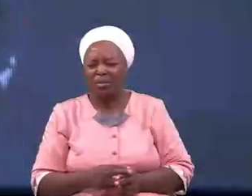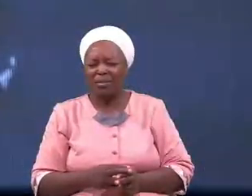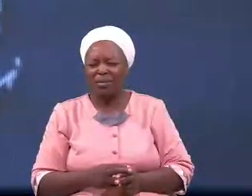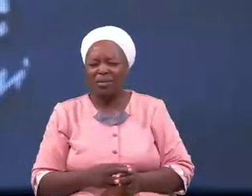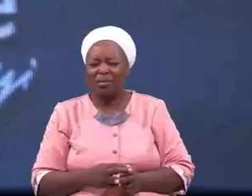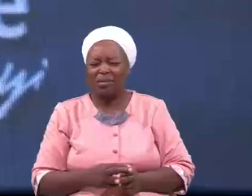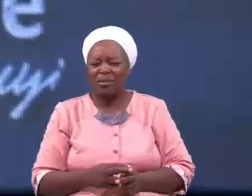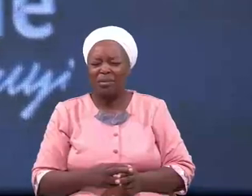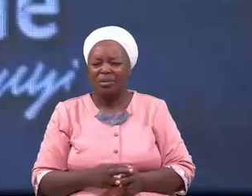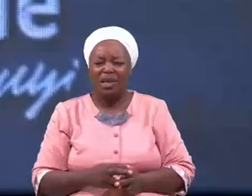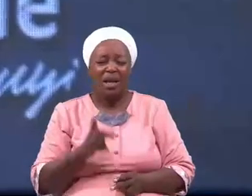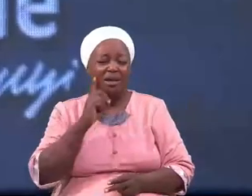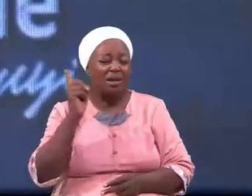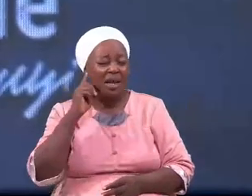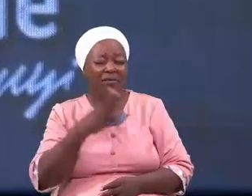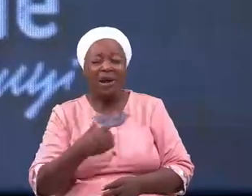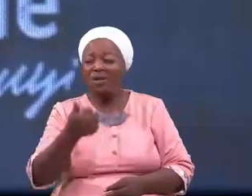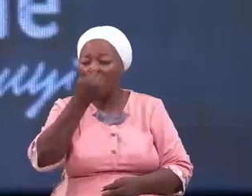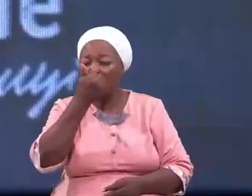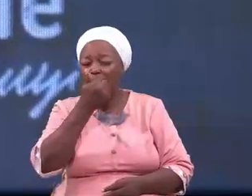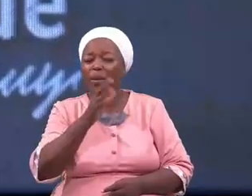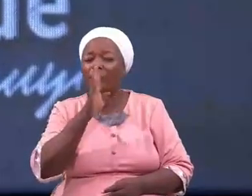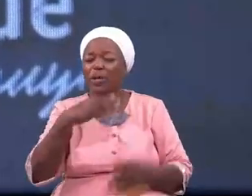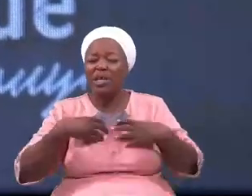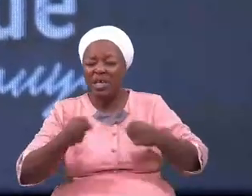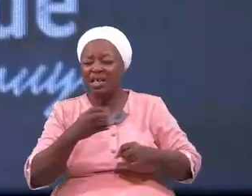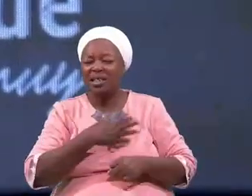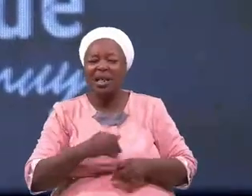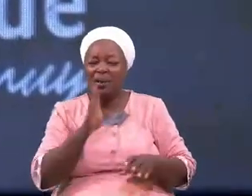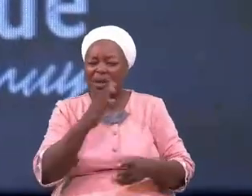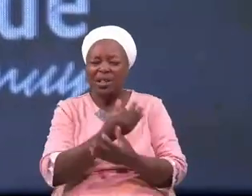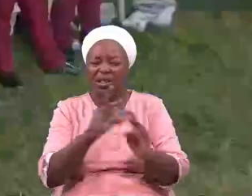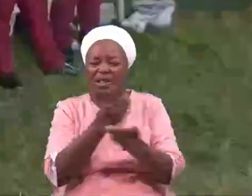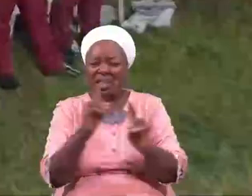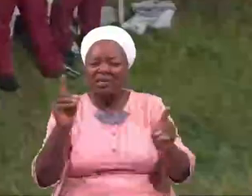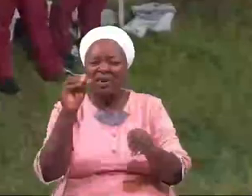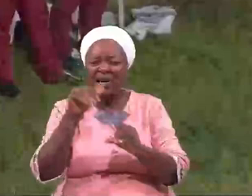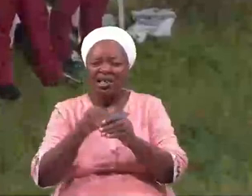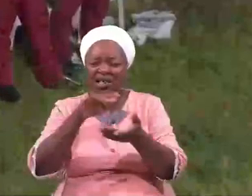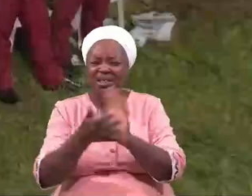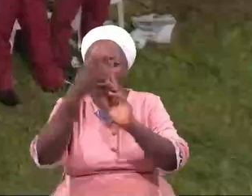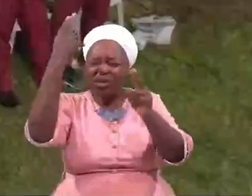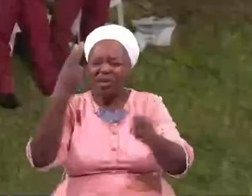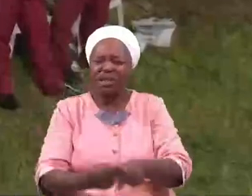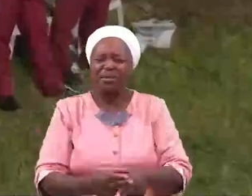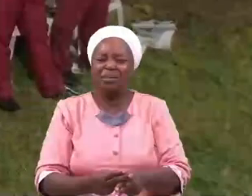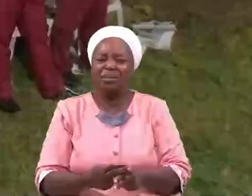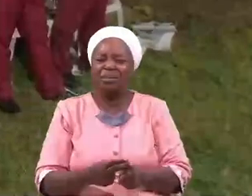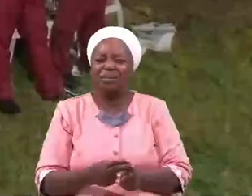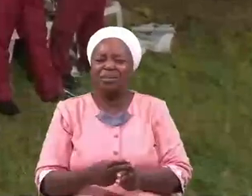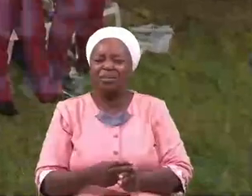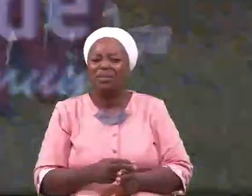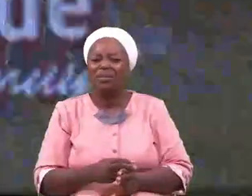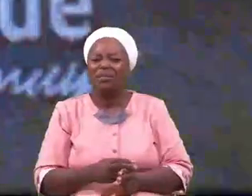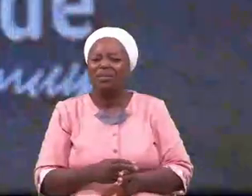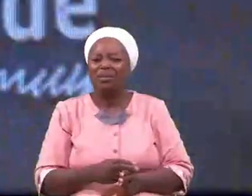Jésus. les sourds-muets, soyez guéris